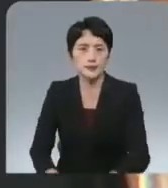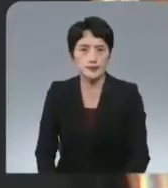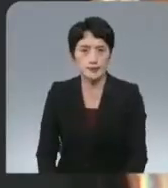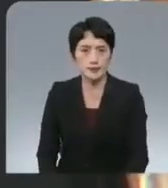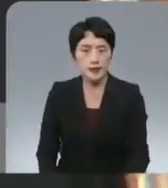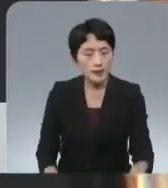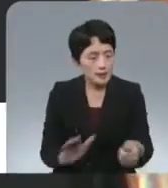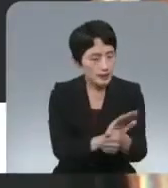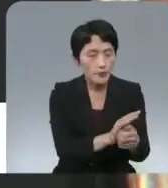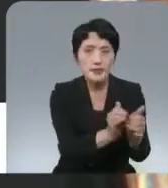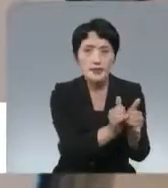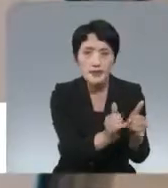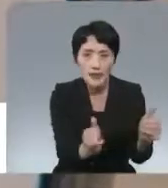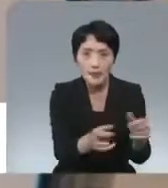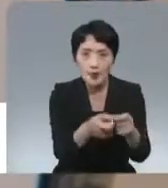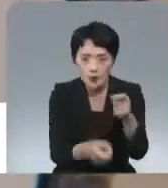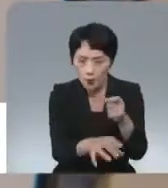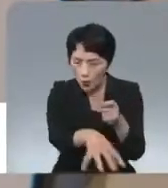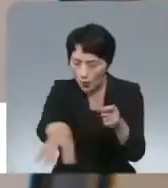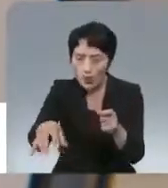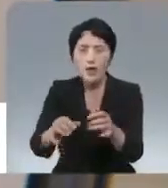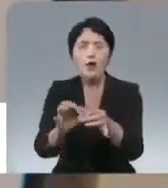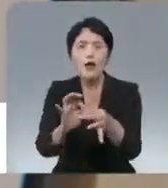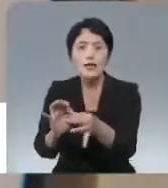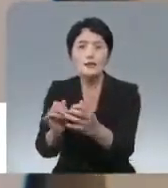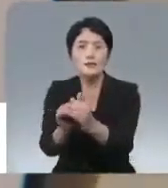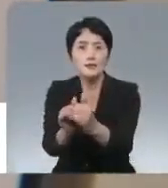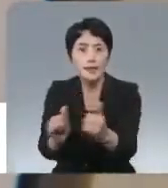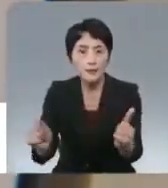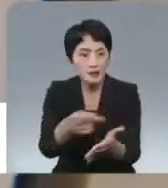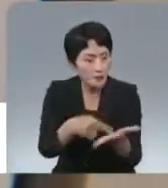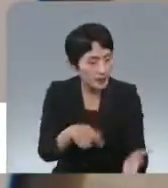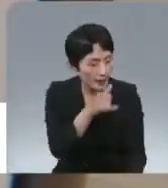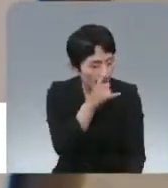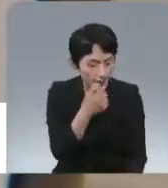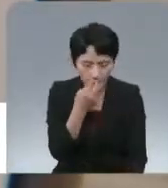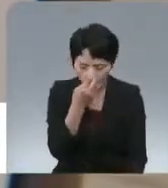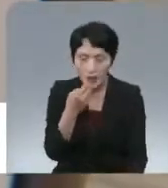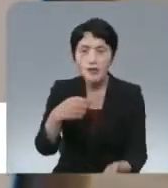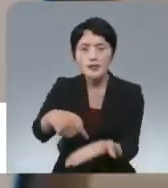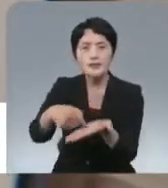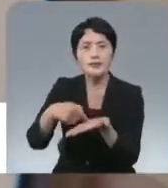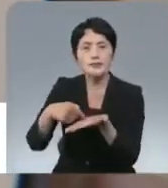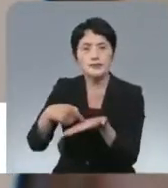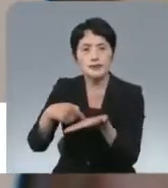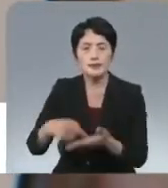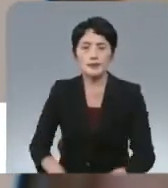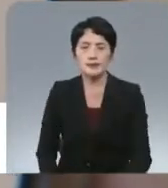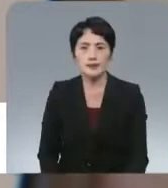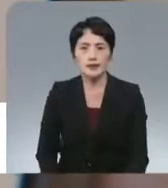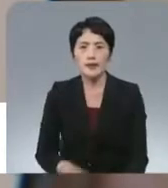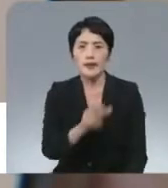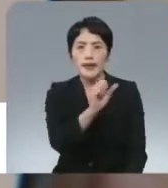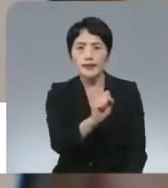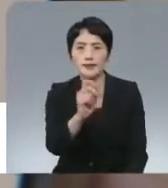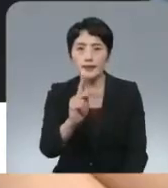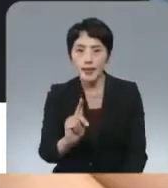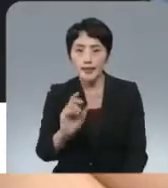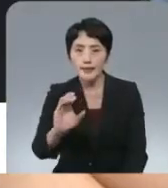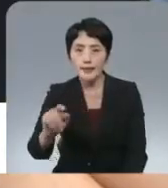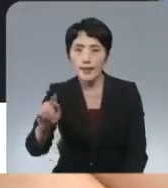Хун сообщил что будет работать чрезвычайном органе компании где Свято учится на восполнение